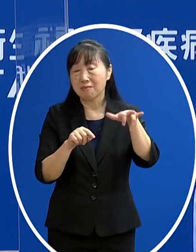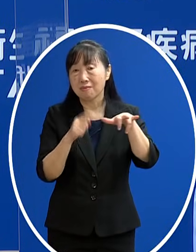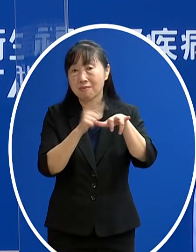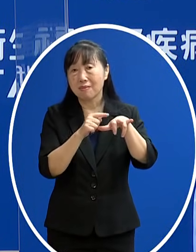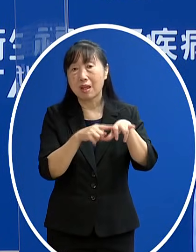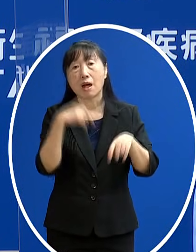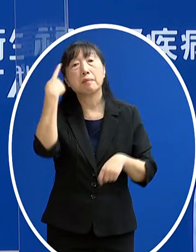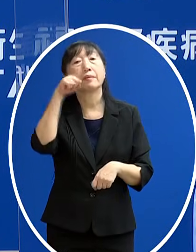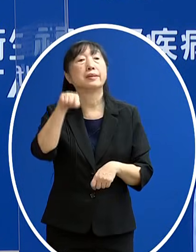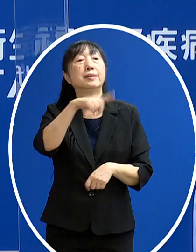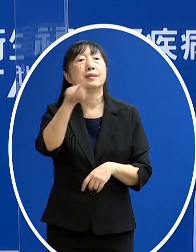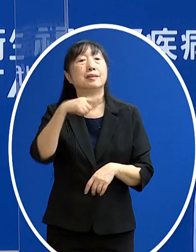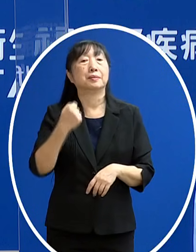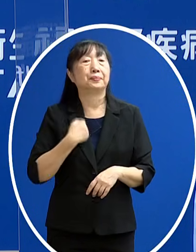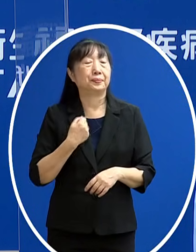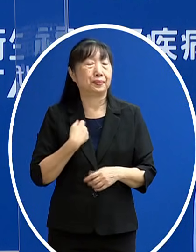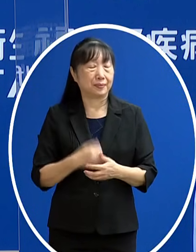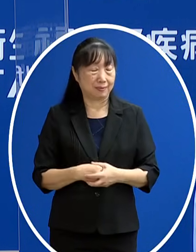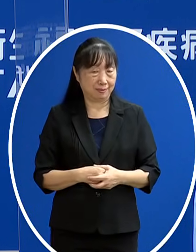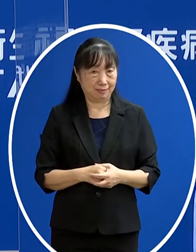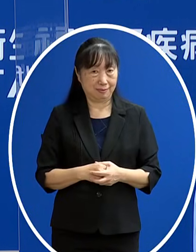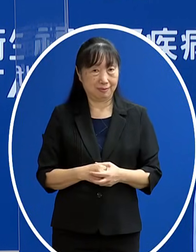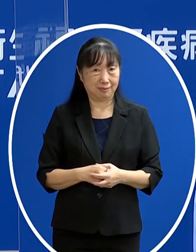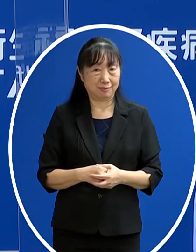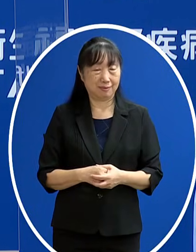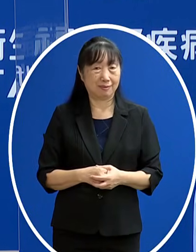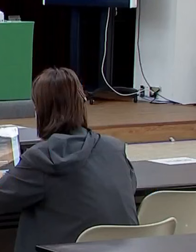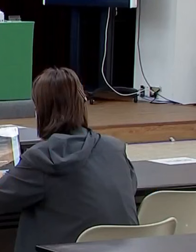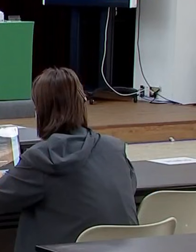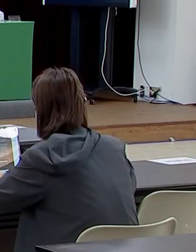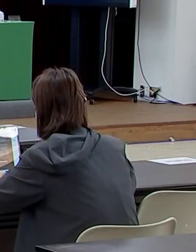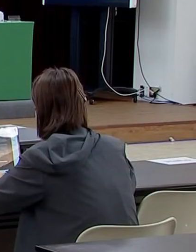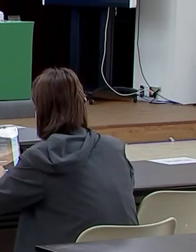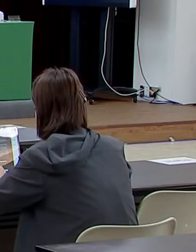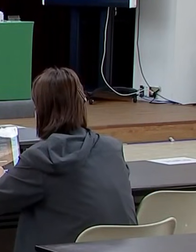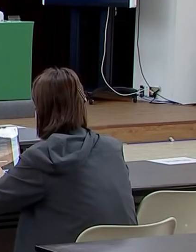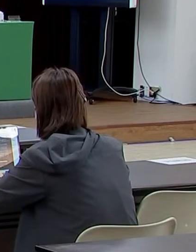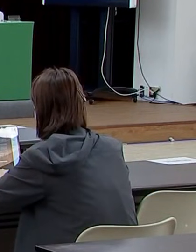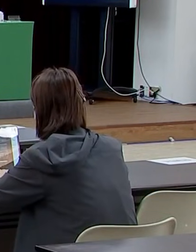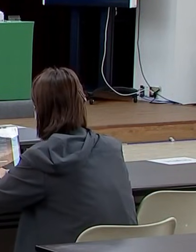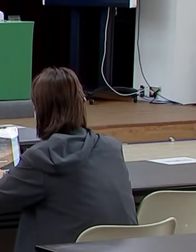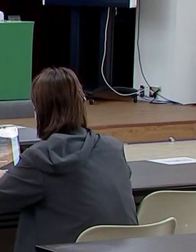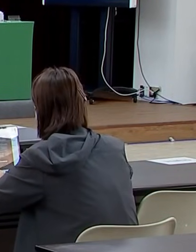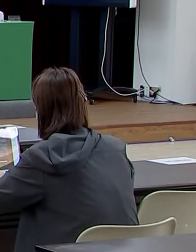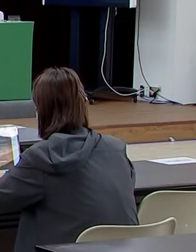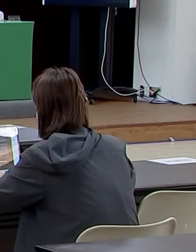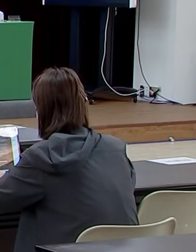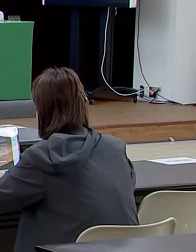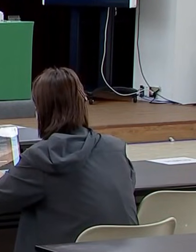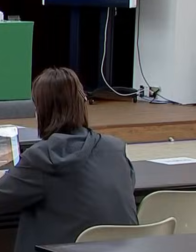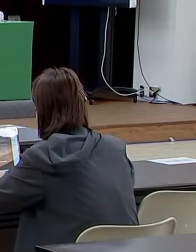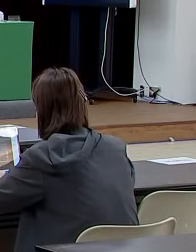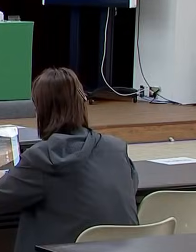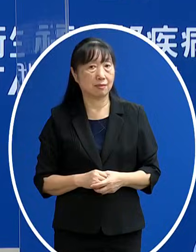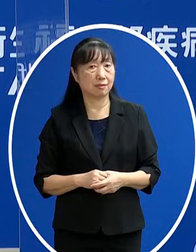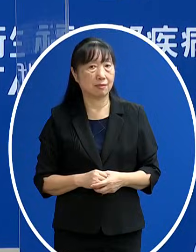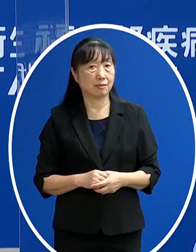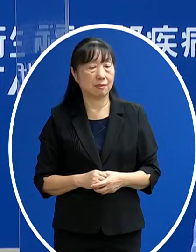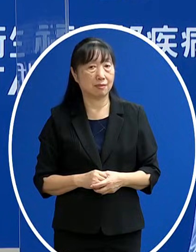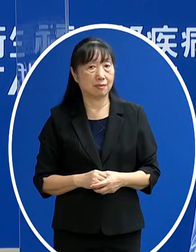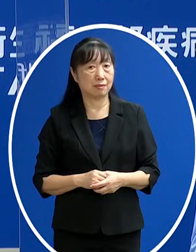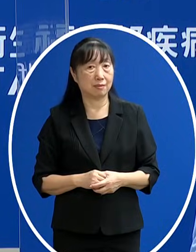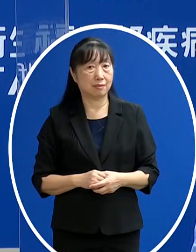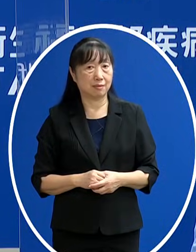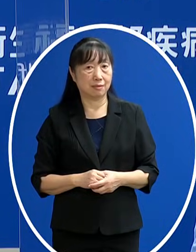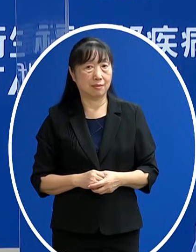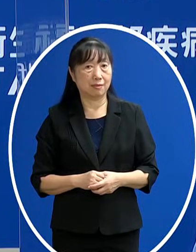明天大家都会知道了嘛？哈，明天大家就知道了。 另外，第一批110万剂莫德纳疫苗在